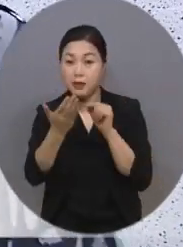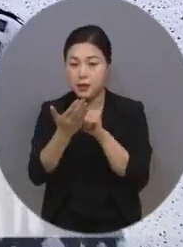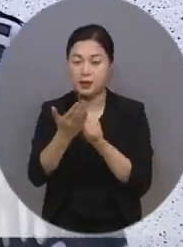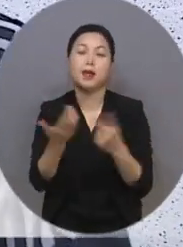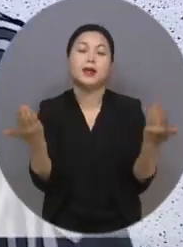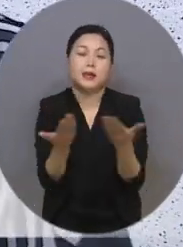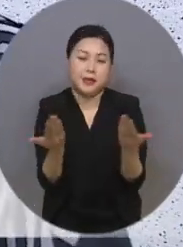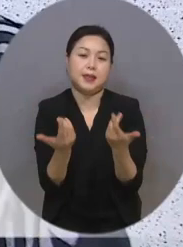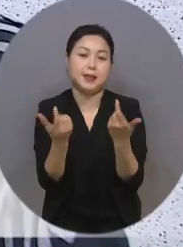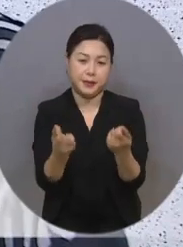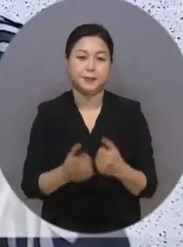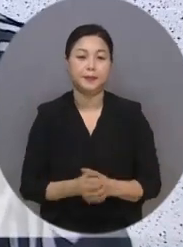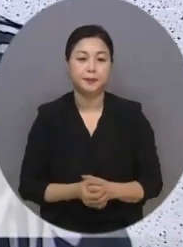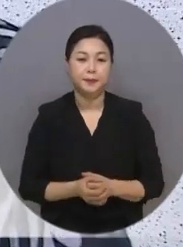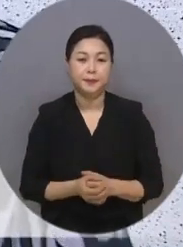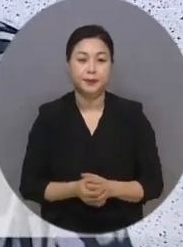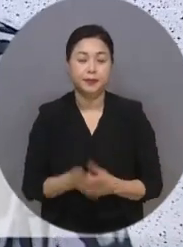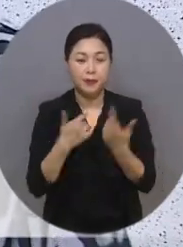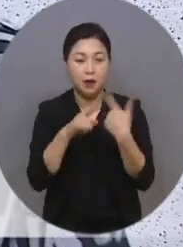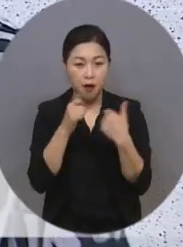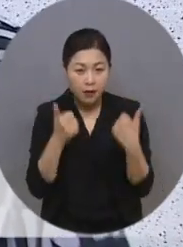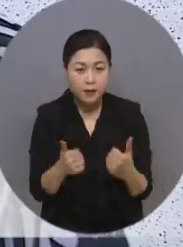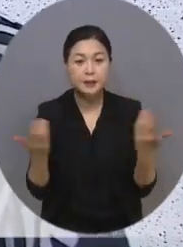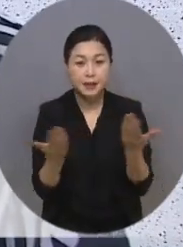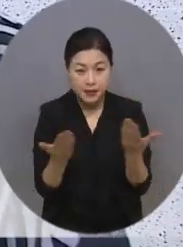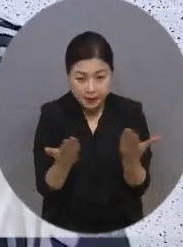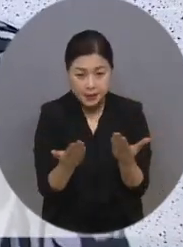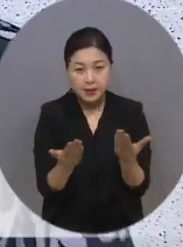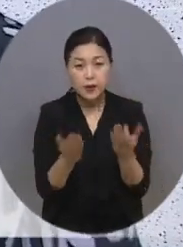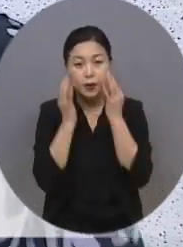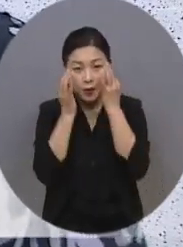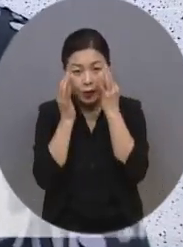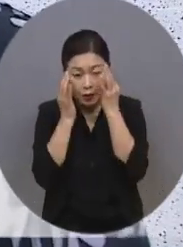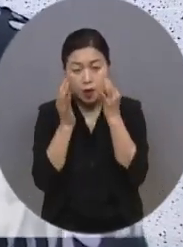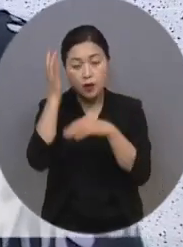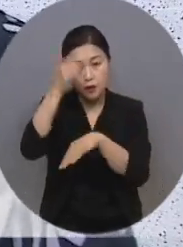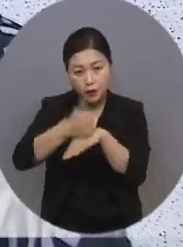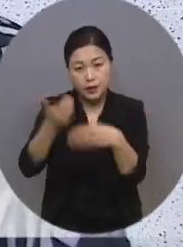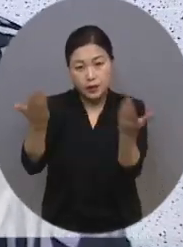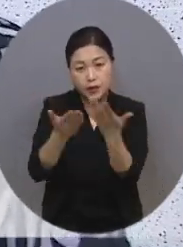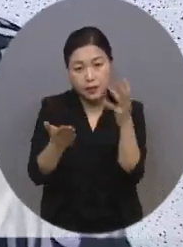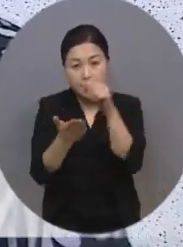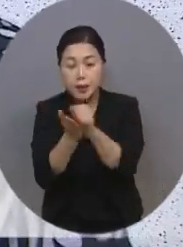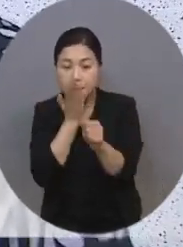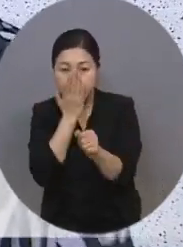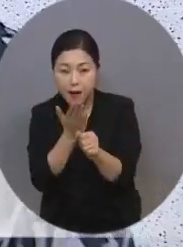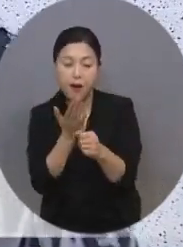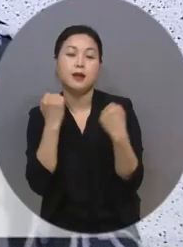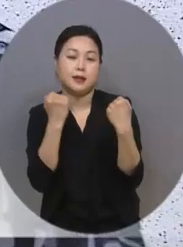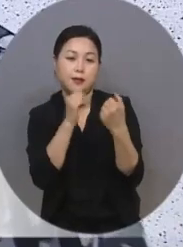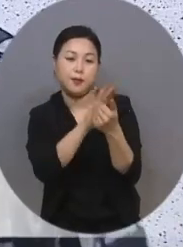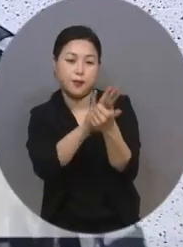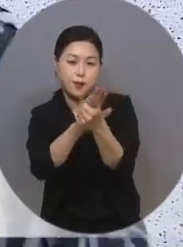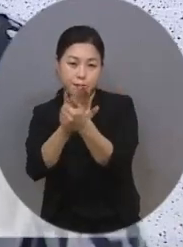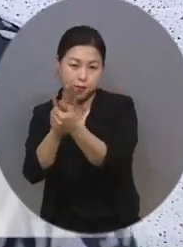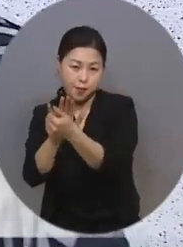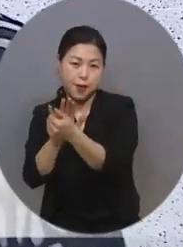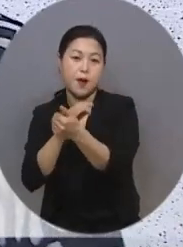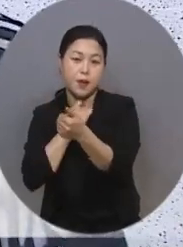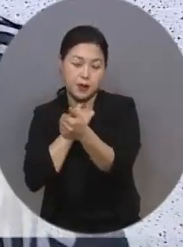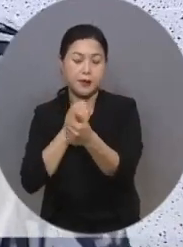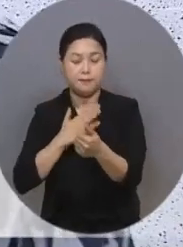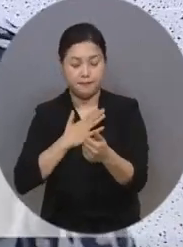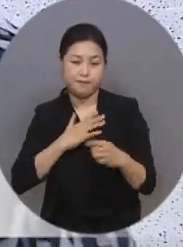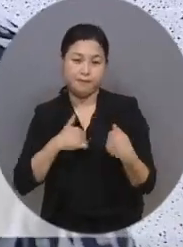있고 이게 직업이거든요. 그래서 좀 더 열심히 일하셔가지고 노력해가지고 직업을 가질 수 있도록 더 응원해주기